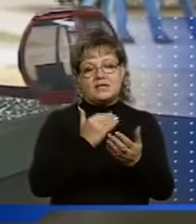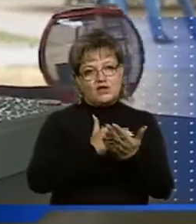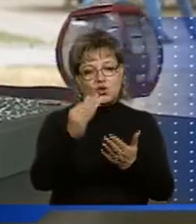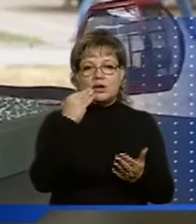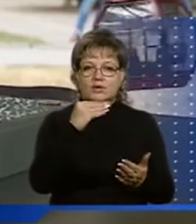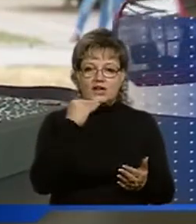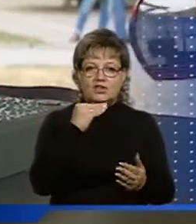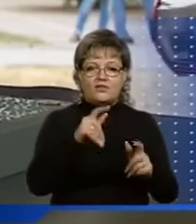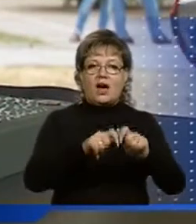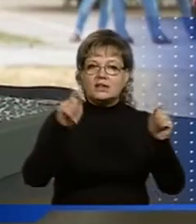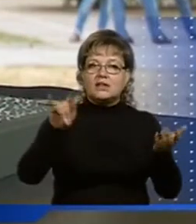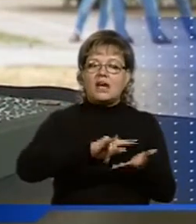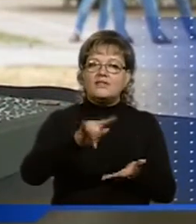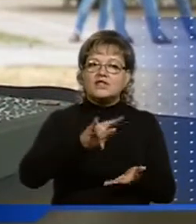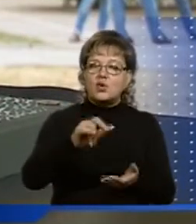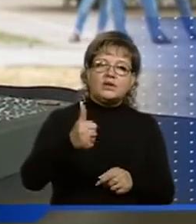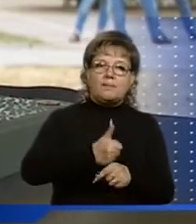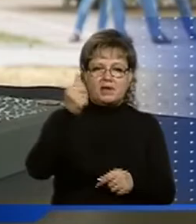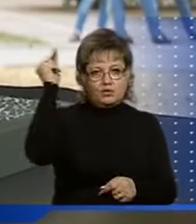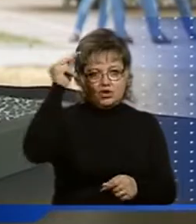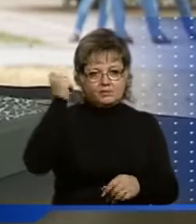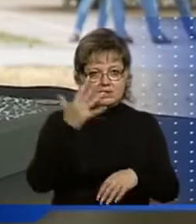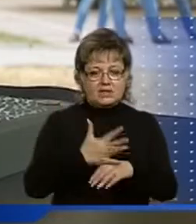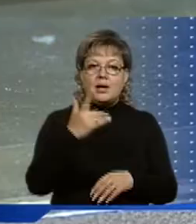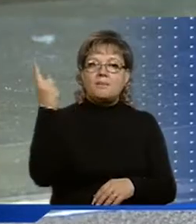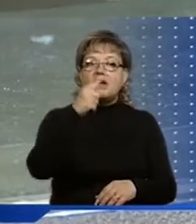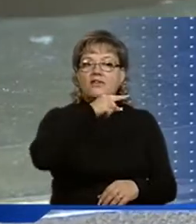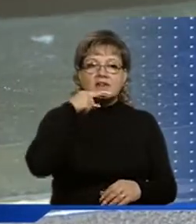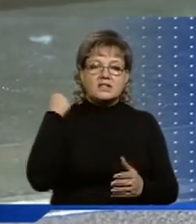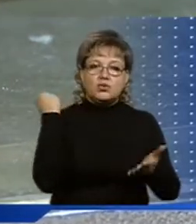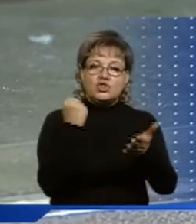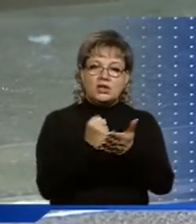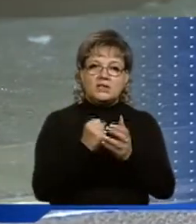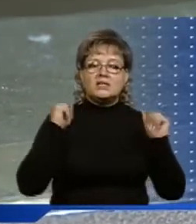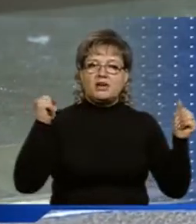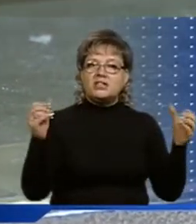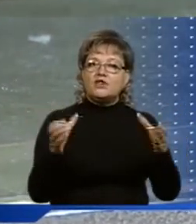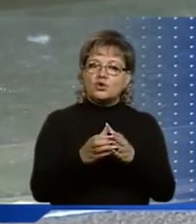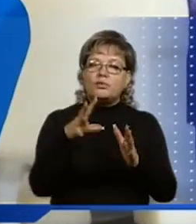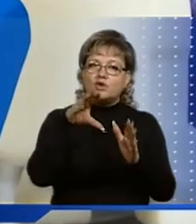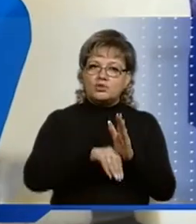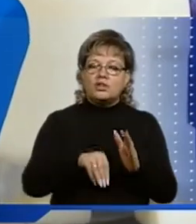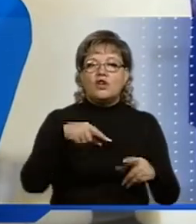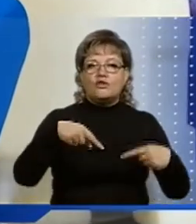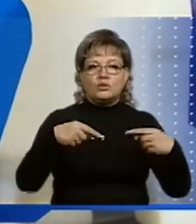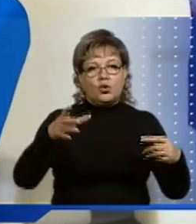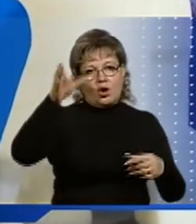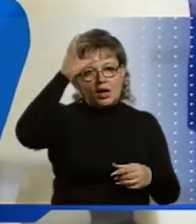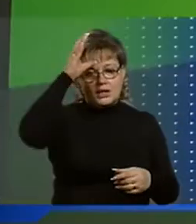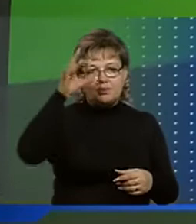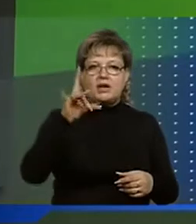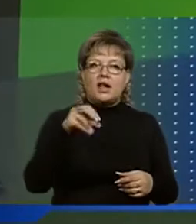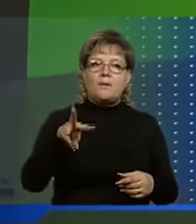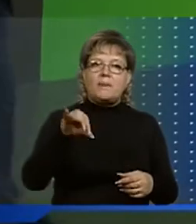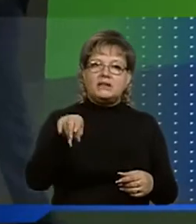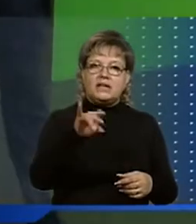юге России открыл авиационный учебный центр. Первым в России учредил ряд спортивных клубов, в том числе футбольную академию «Реал